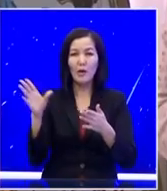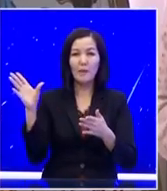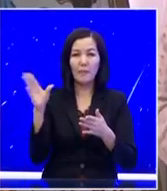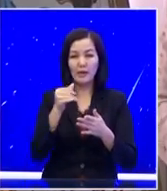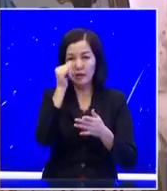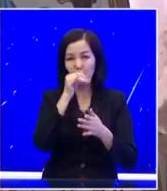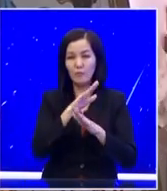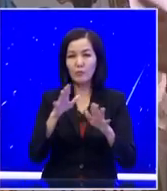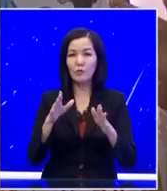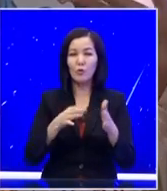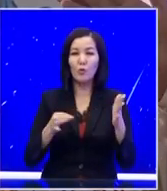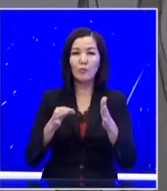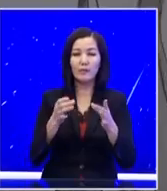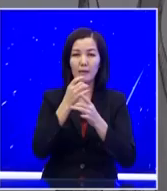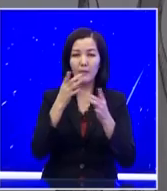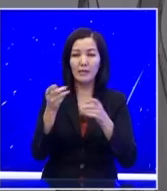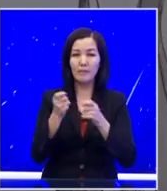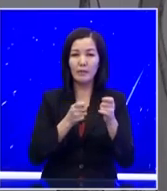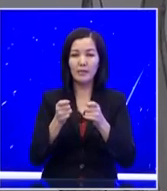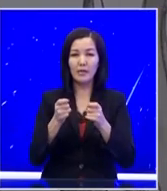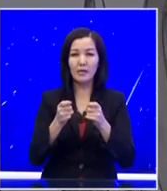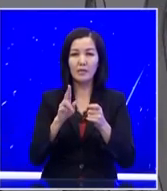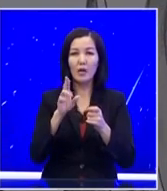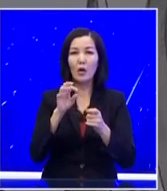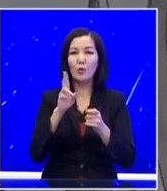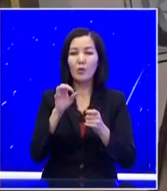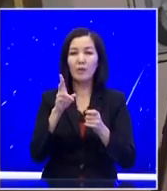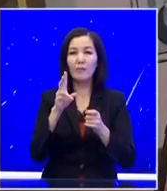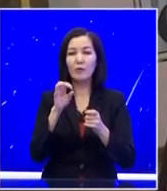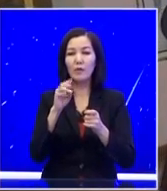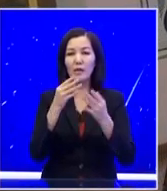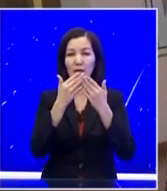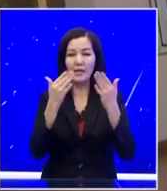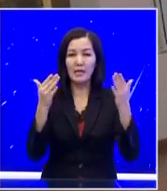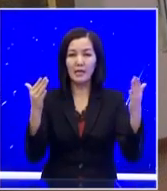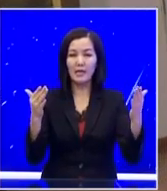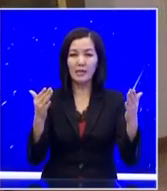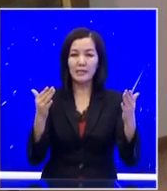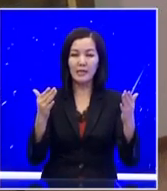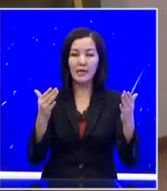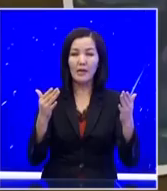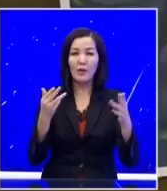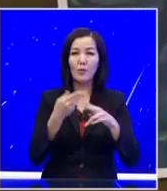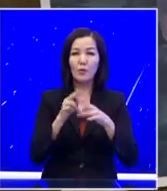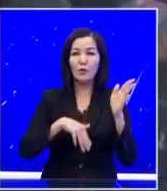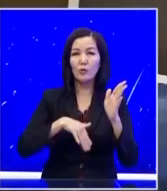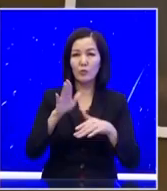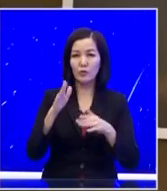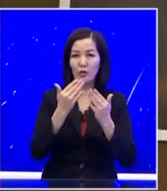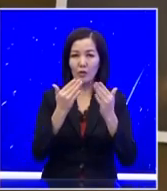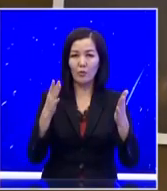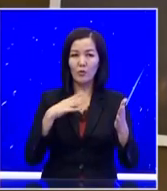келе бермейді. Облыстық мәдениет басқармасына қарасты көркемөнер галереясына қойылған мына туындылар осының айғағы.